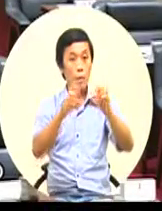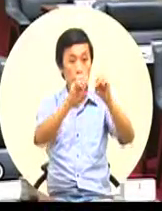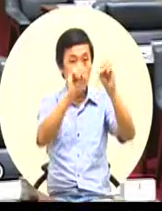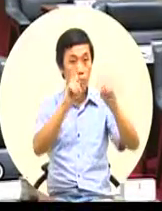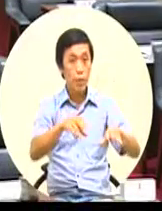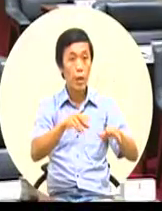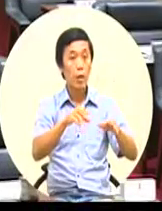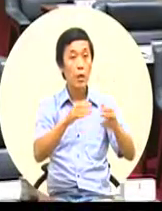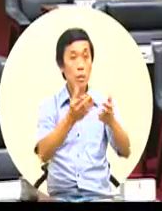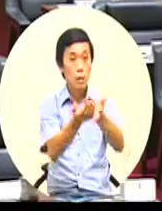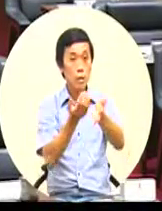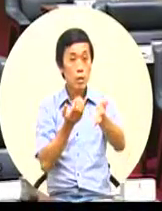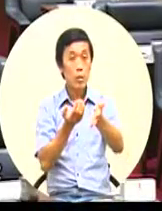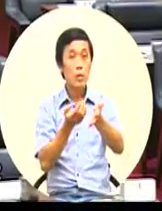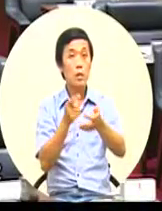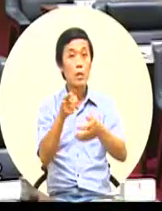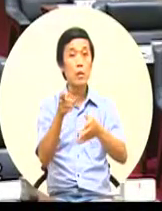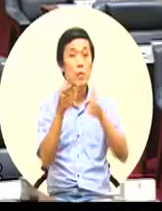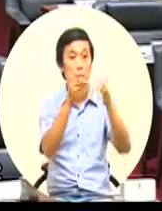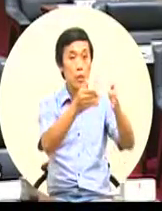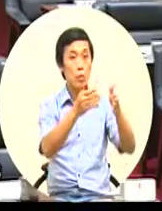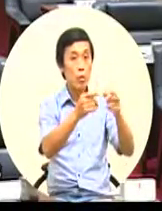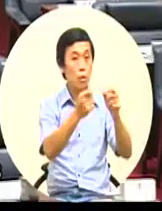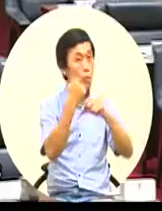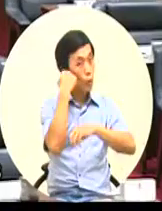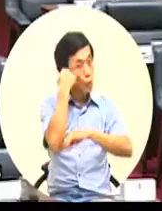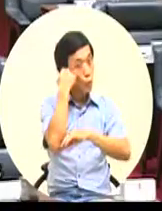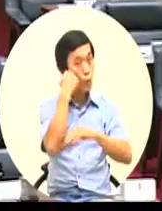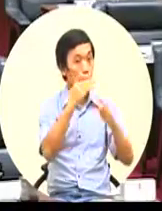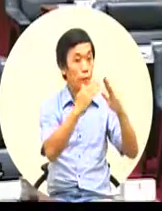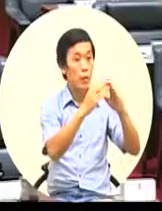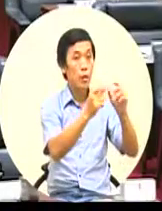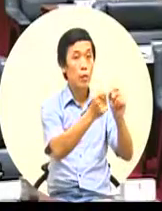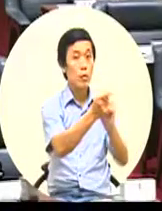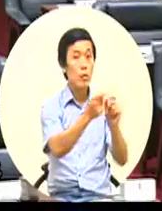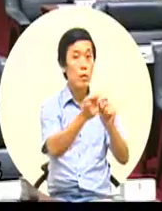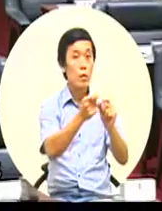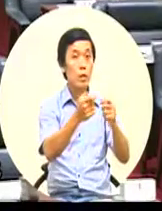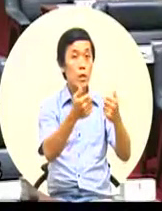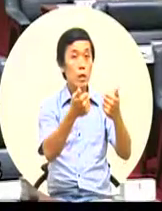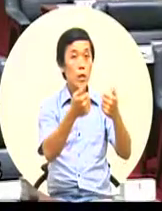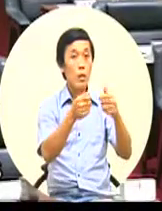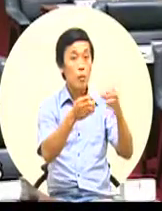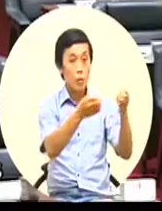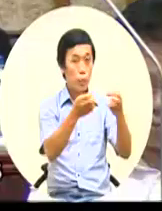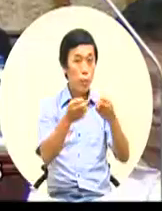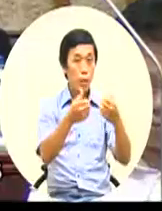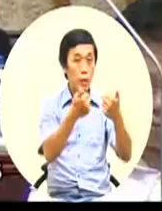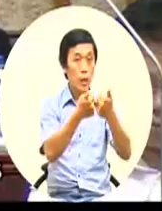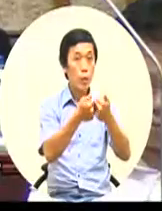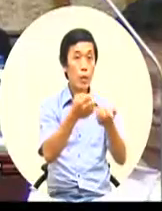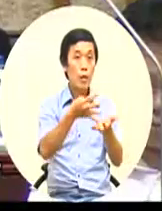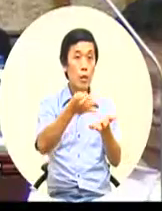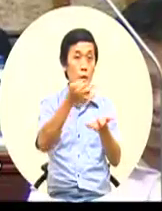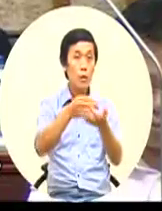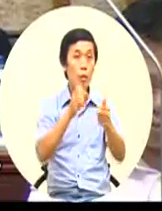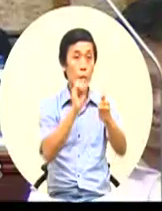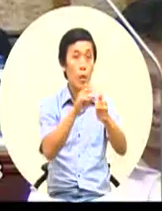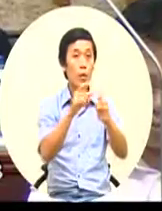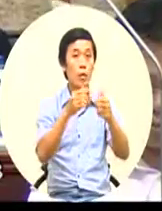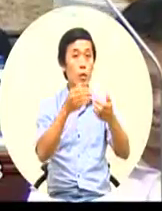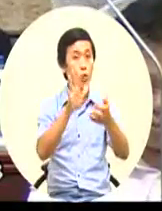局长，跟当地的住户开过几次正式的协调会？ 跟议员报告，总共有